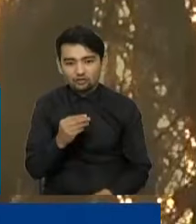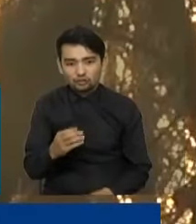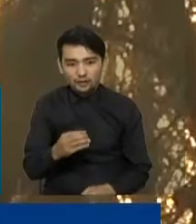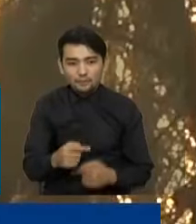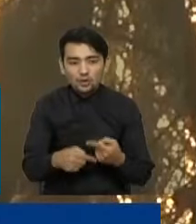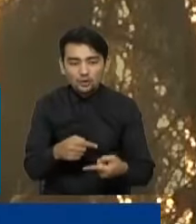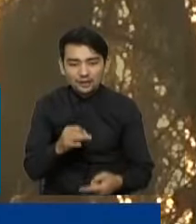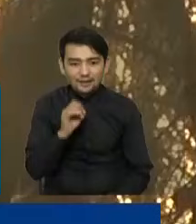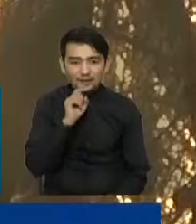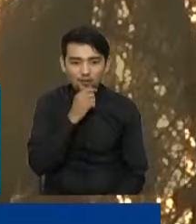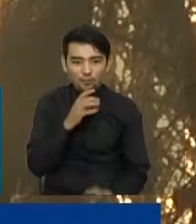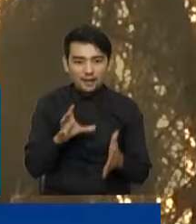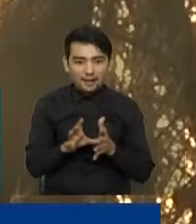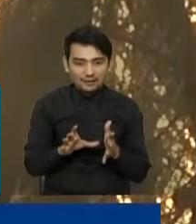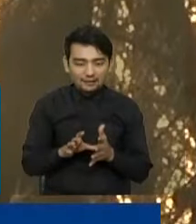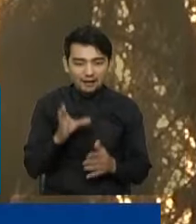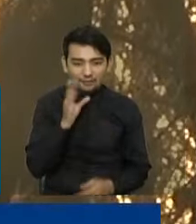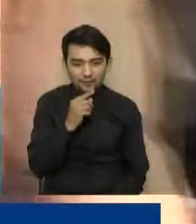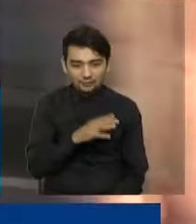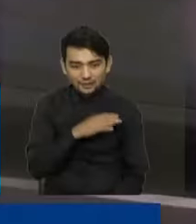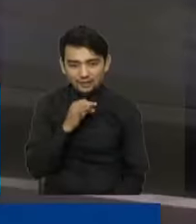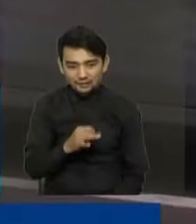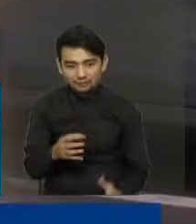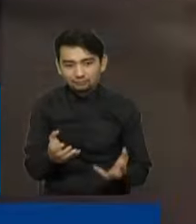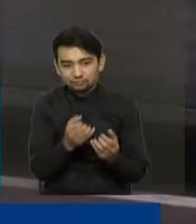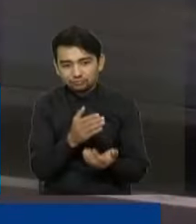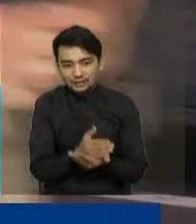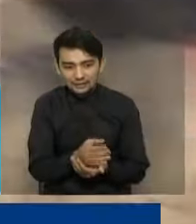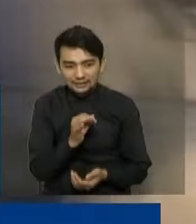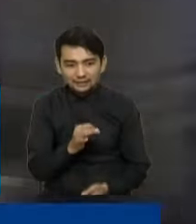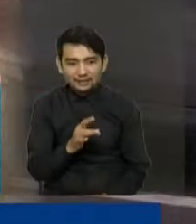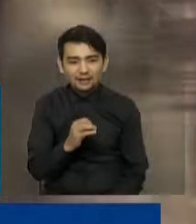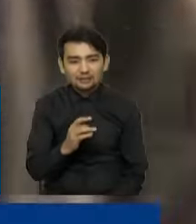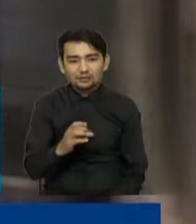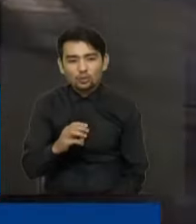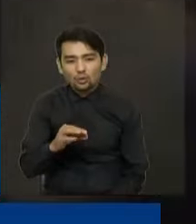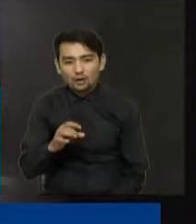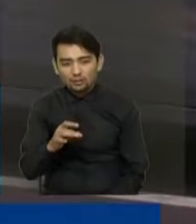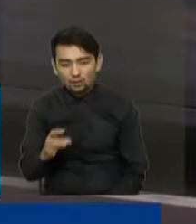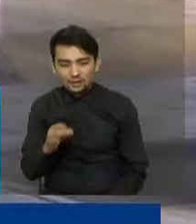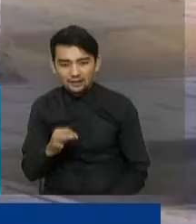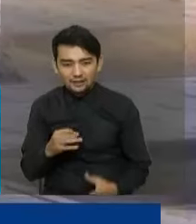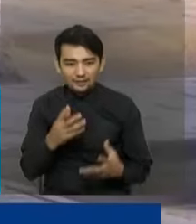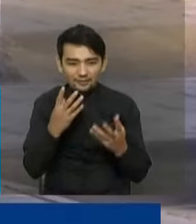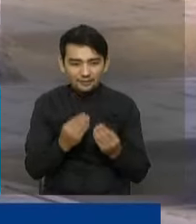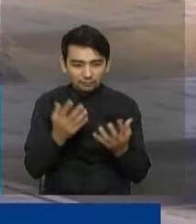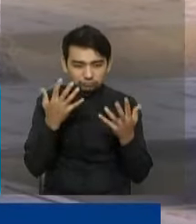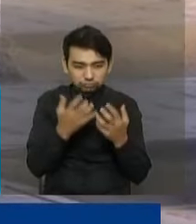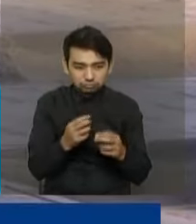для экономии электроэнергии. Инициативу поддерживают и рестораторы, которые за сокращение светового дня